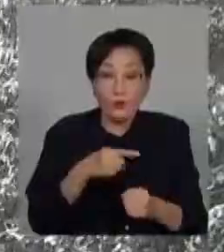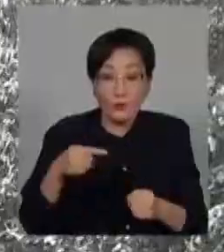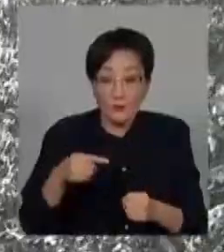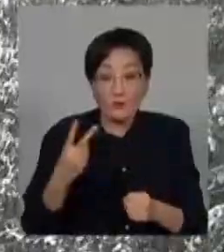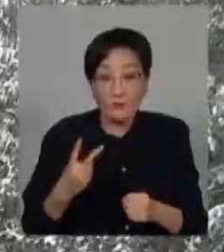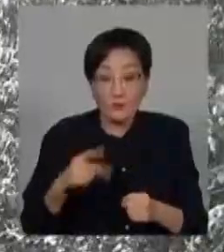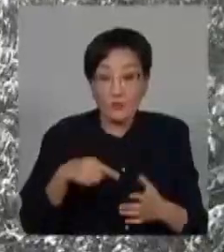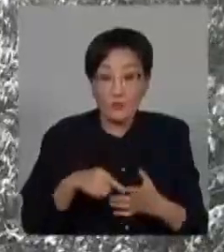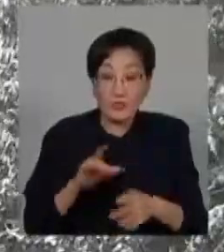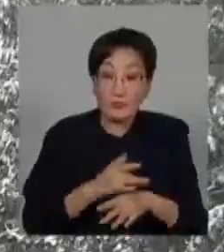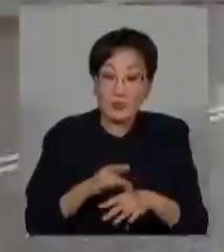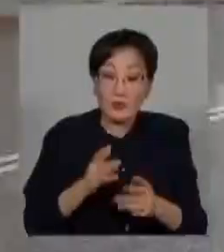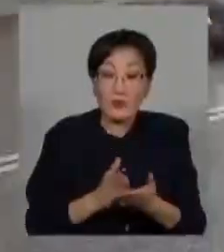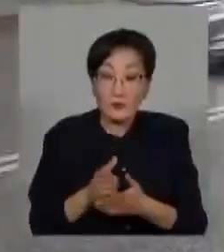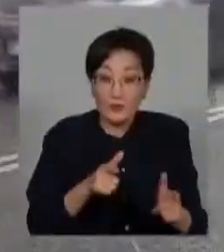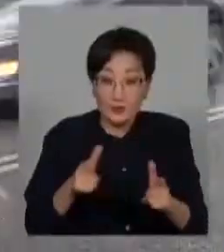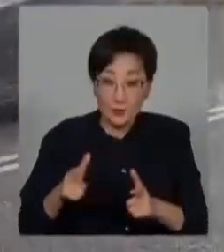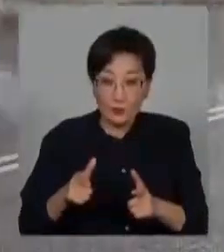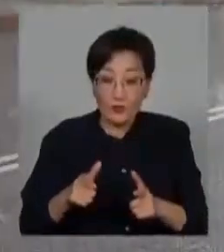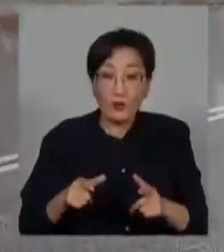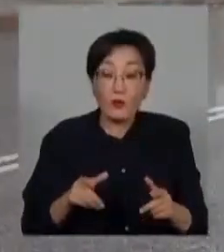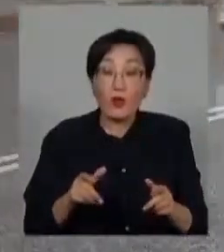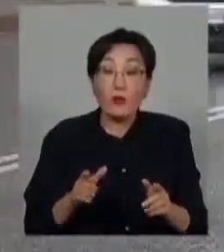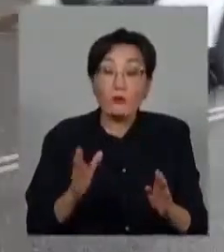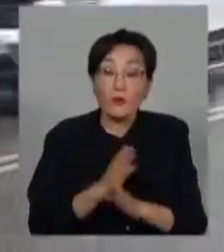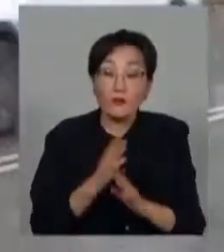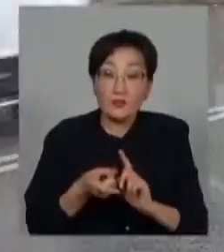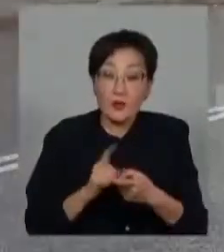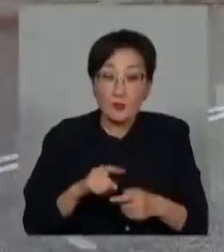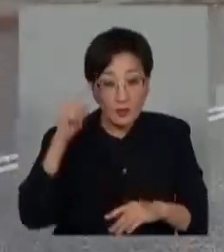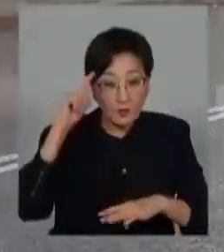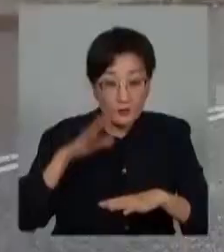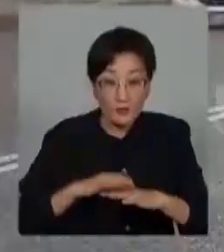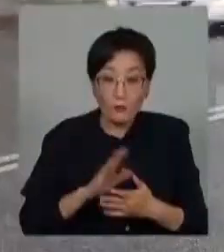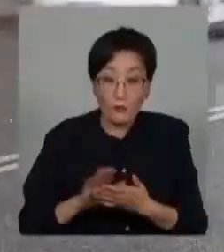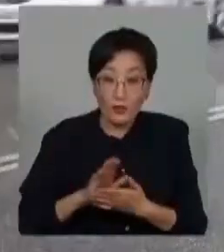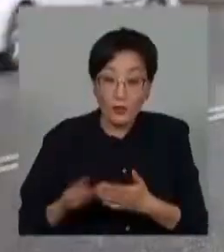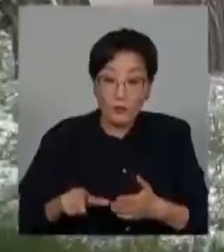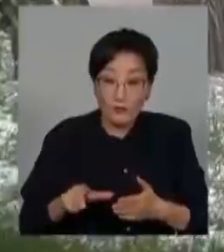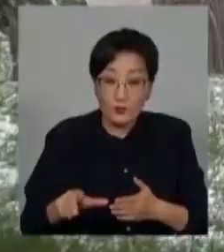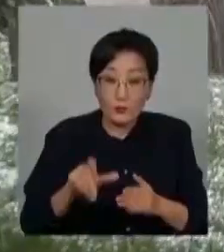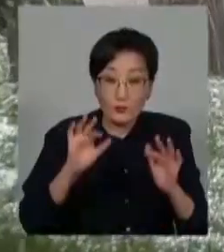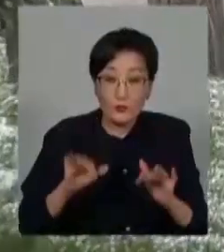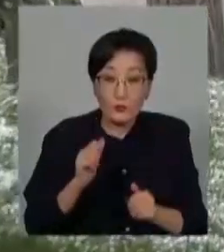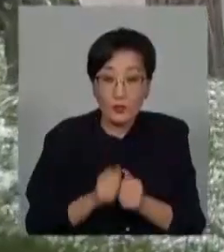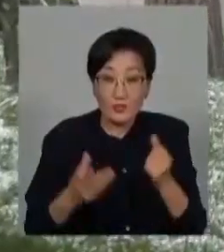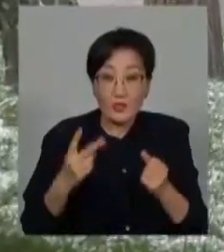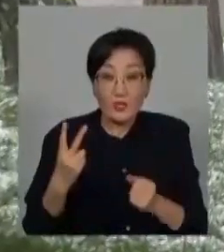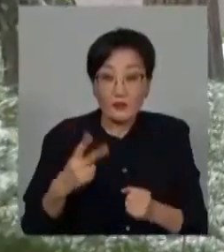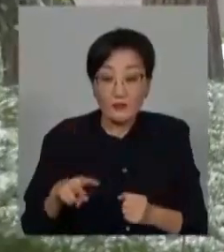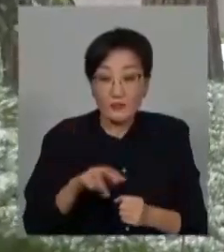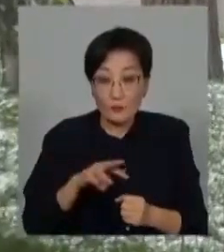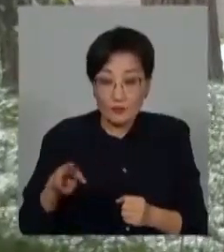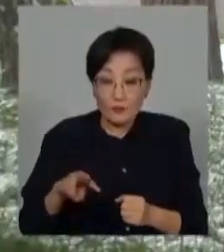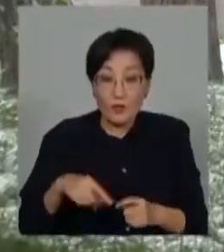-2. Городские коммунальщики уже готовы к капризам погоды. Как сообщили в Акимате, убираться дороги от снега будут каждые 20